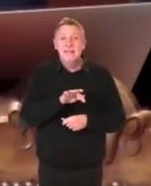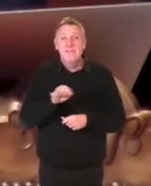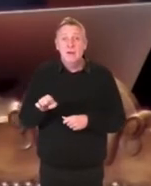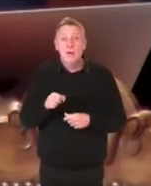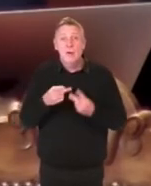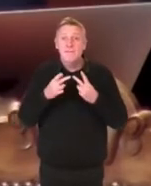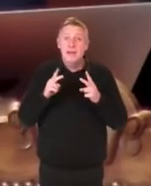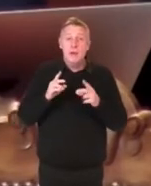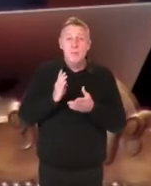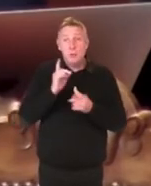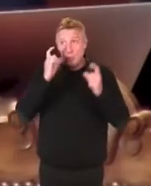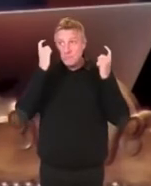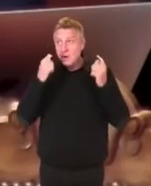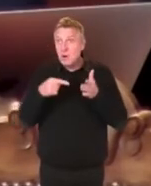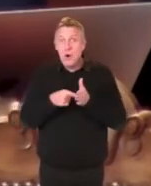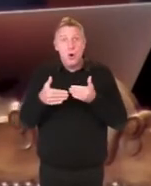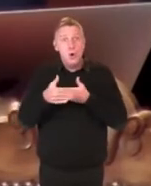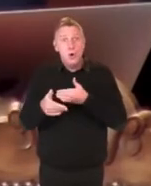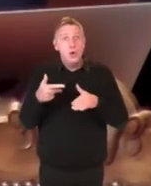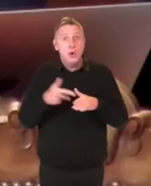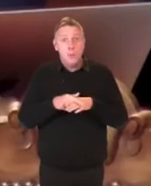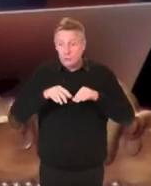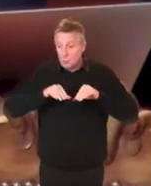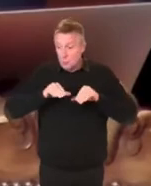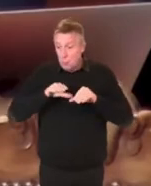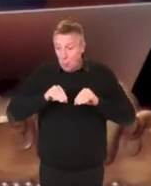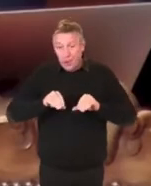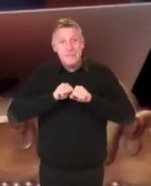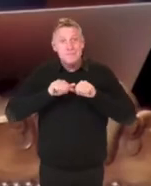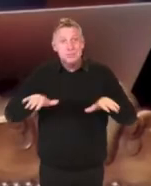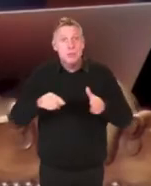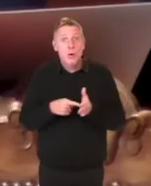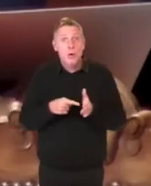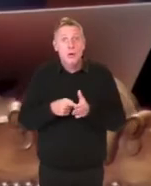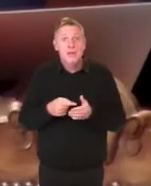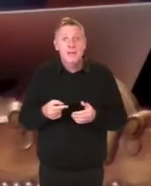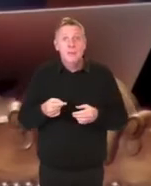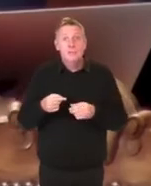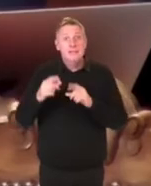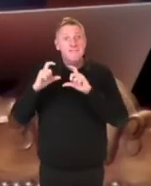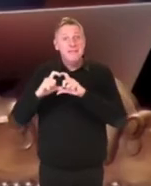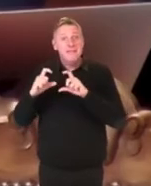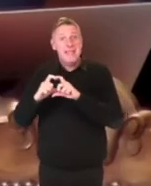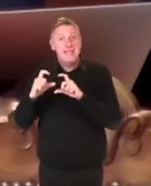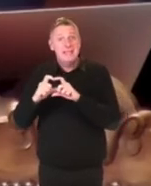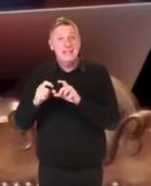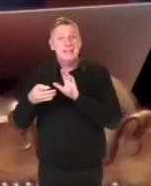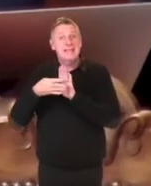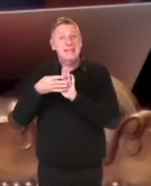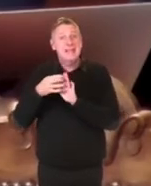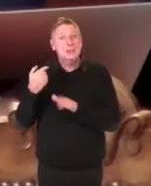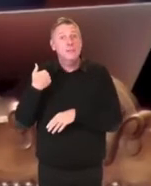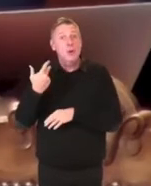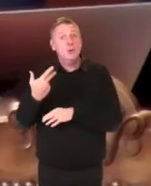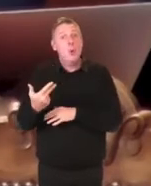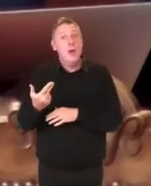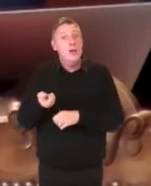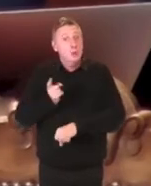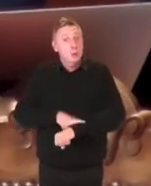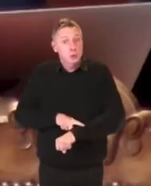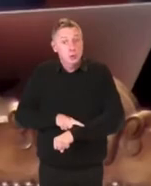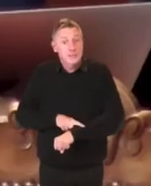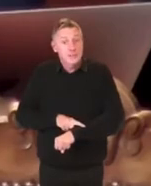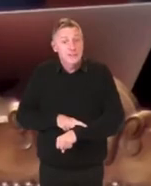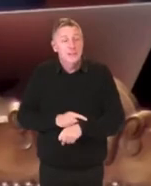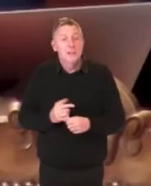de Bordeaux, quand demandez-vous son entrée en vigueur? La vignette critère 3, est-elle de votre point de vue tout de suite? Je